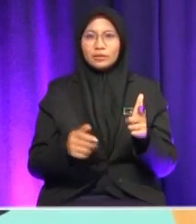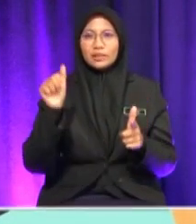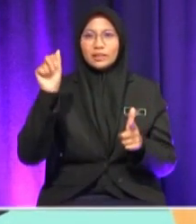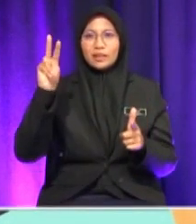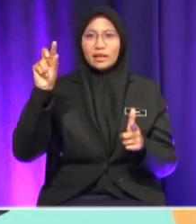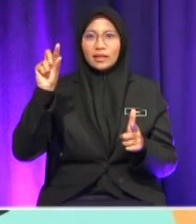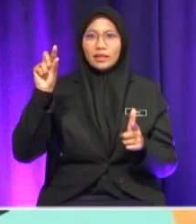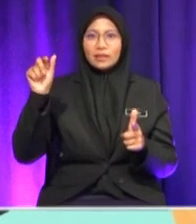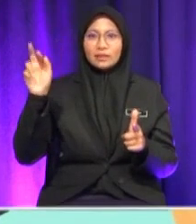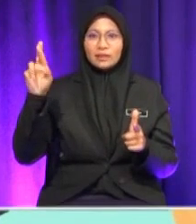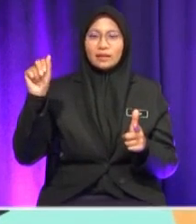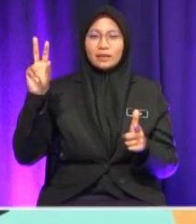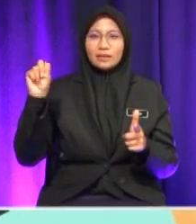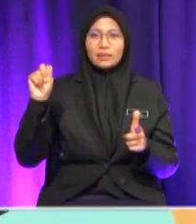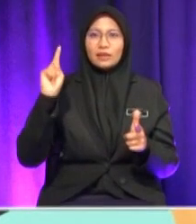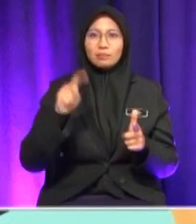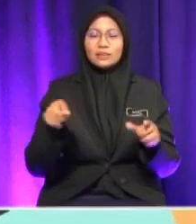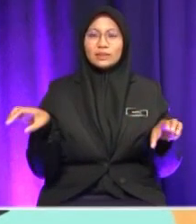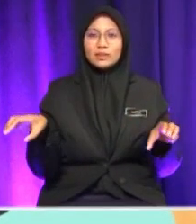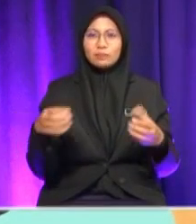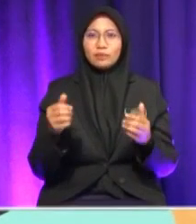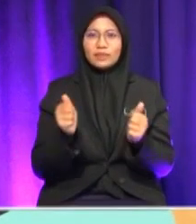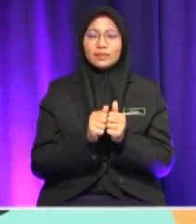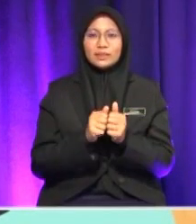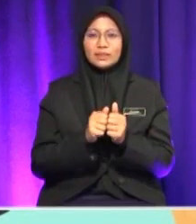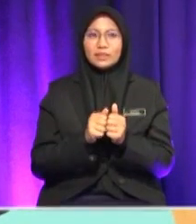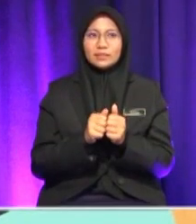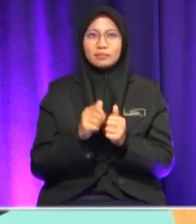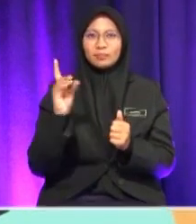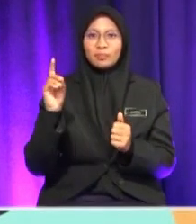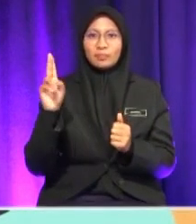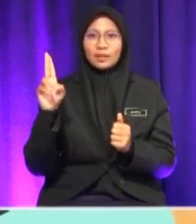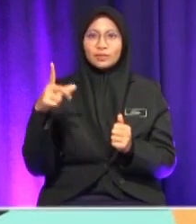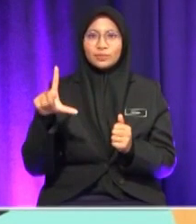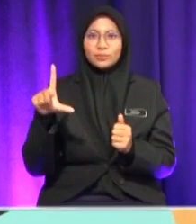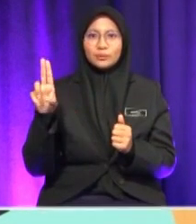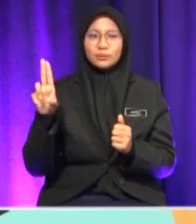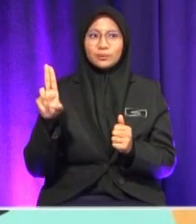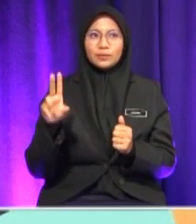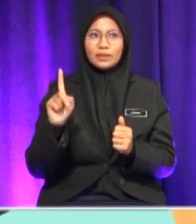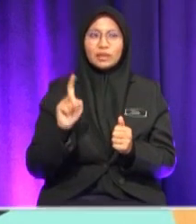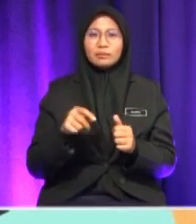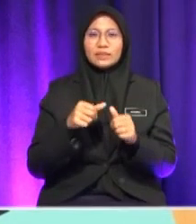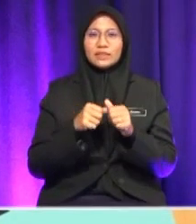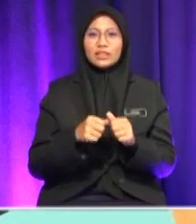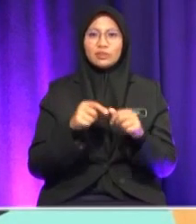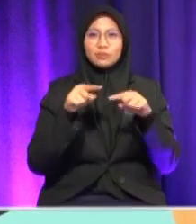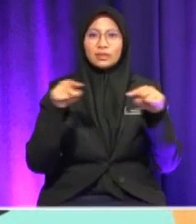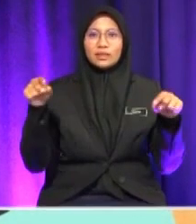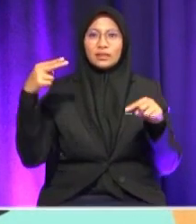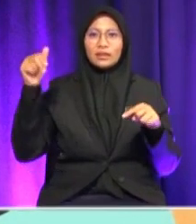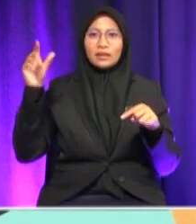terlebih dahulu murid-murid. Setiap barang dan perkhidmatan yang diperoleh mengikut had perbelanjaan yang telah pun